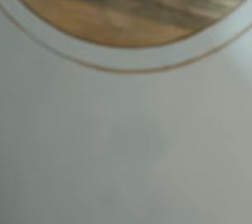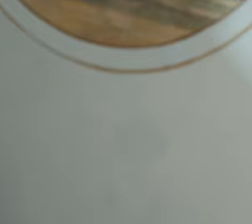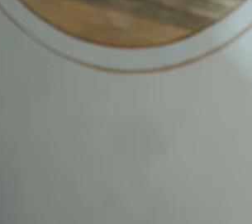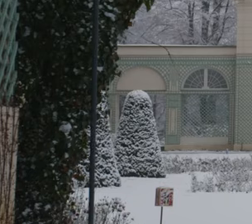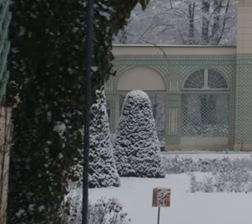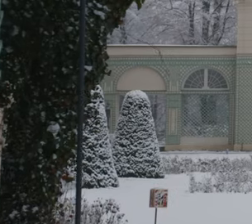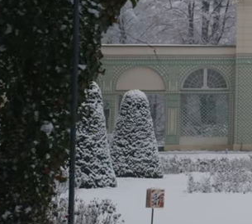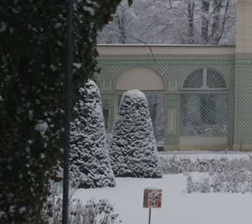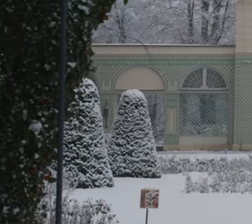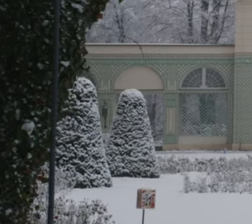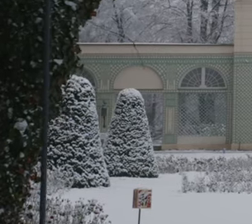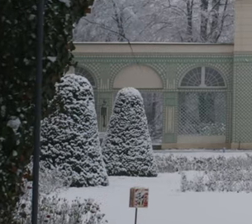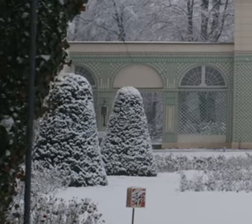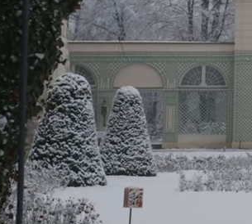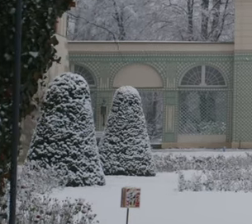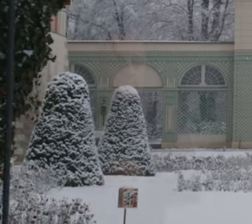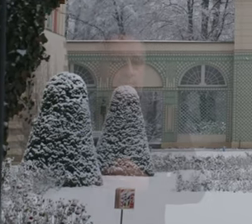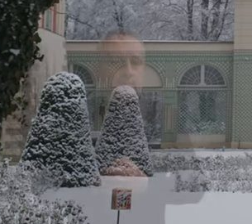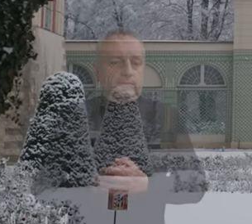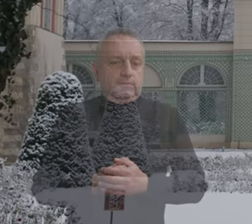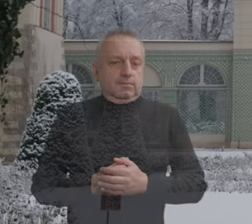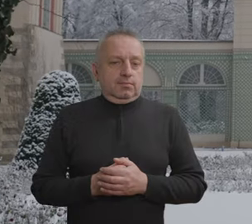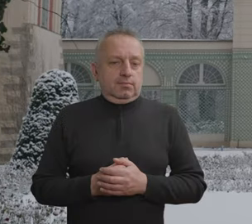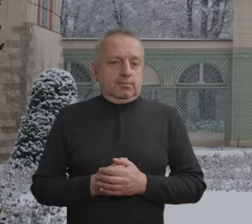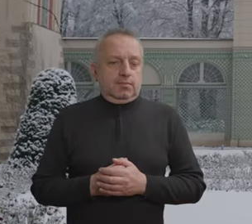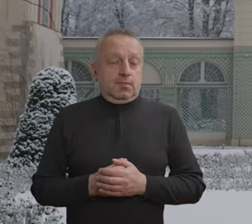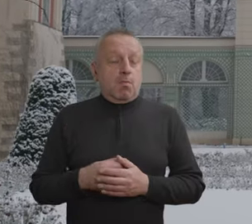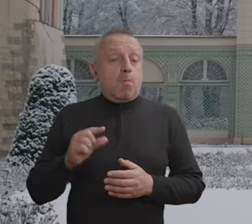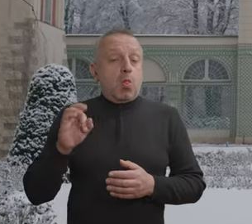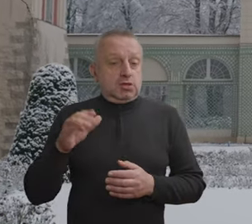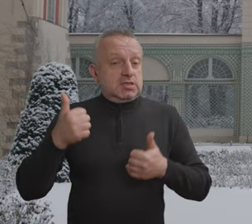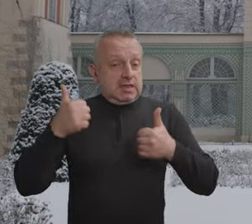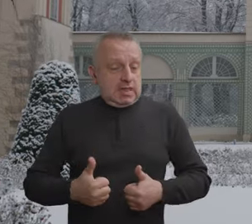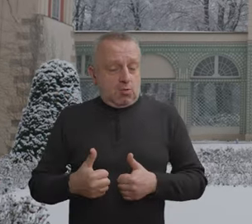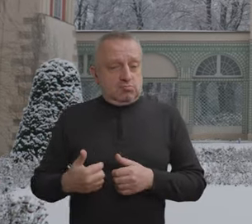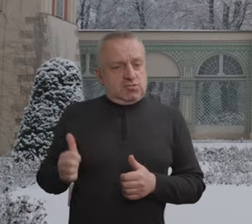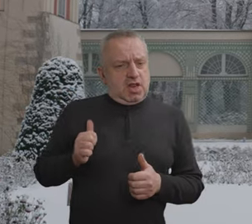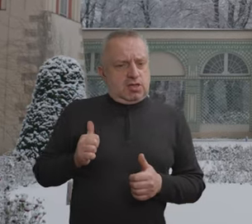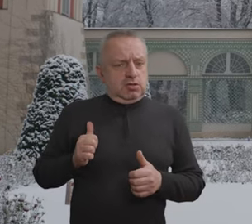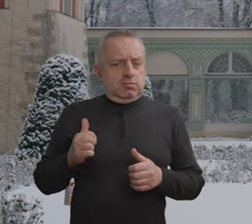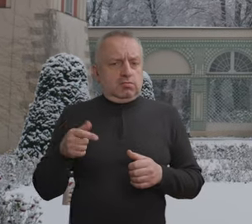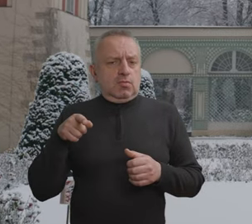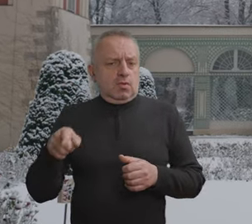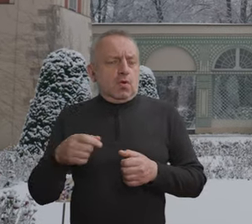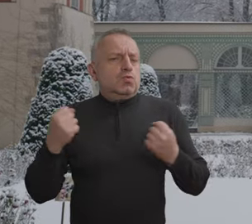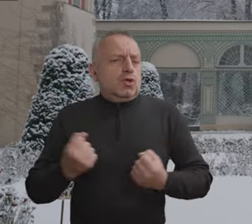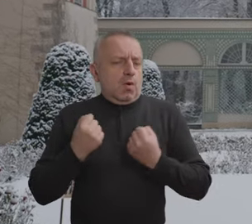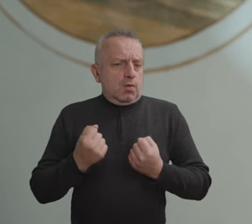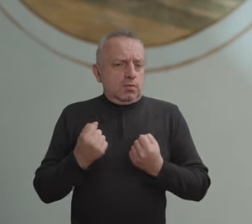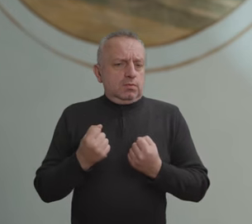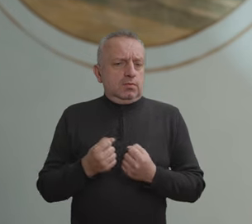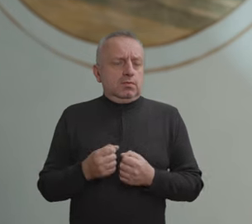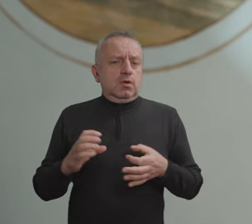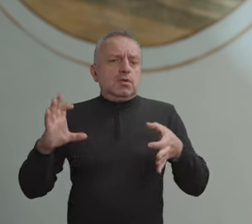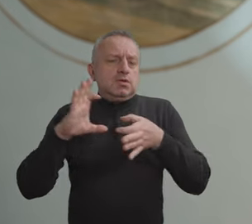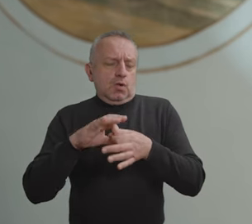się rozwijała, można powiedzieć, że Alfred Józef Potocki stał na straży tej autonomii i działał